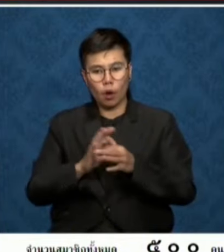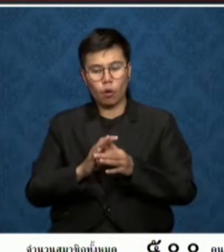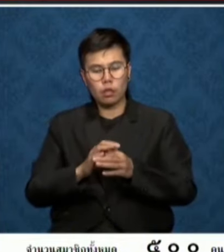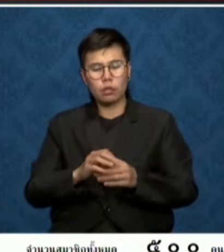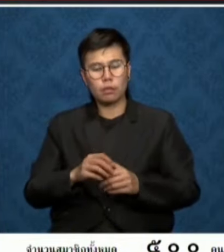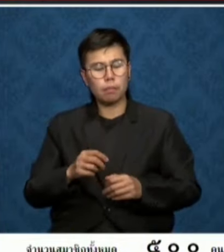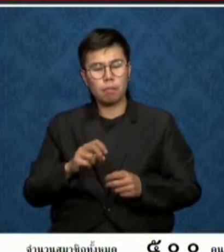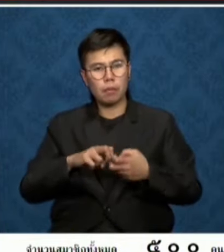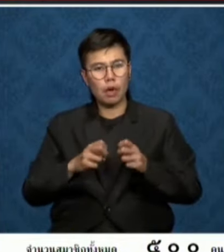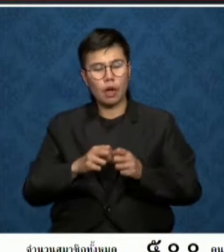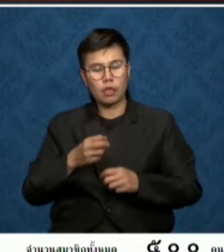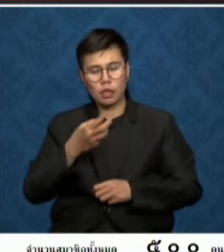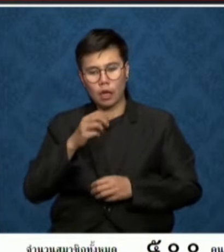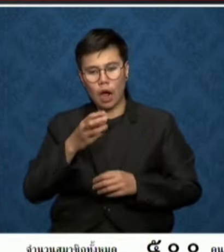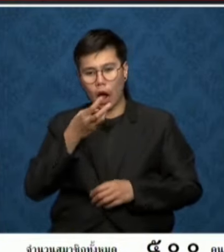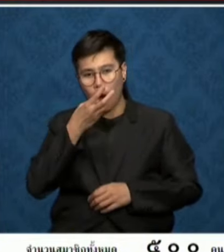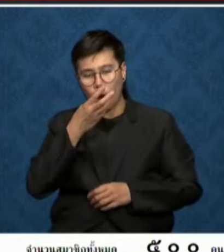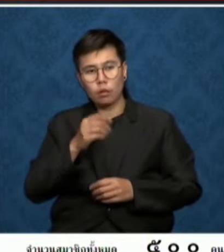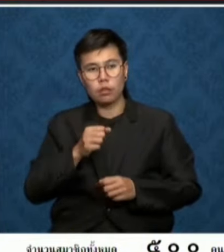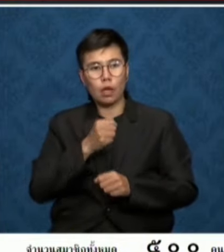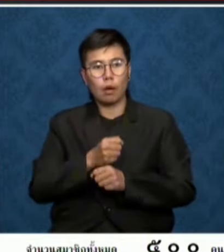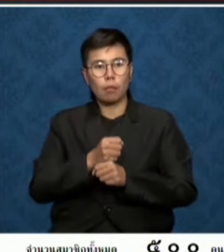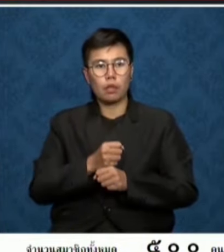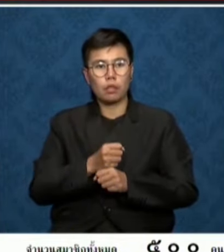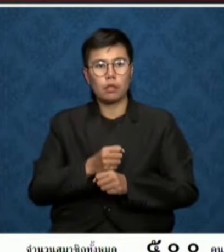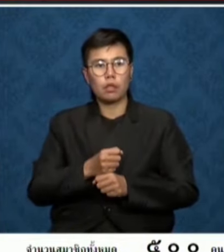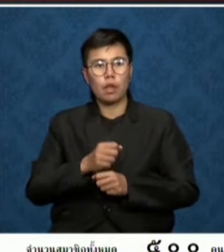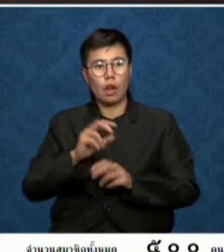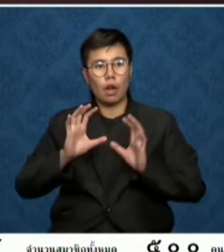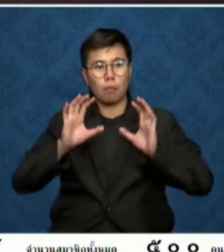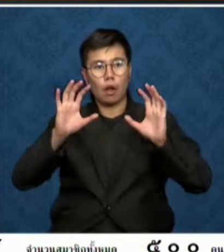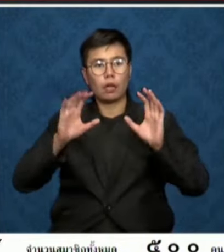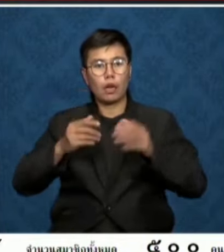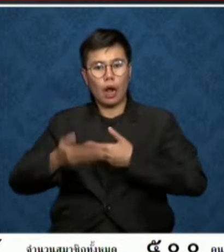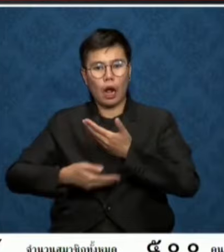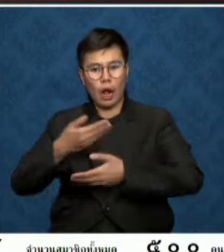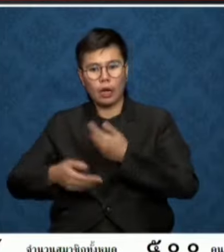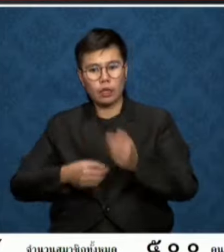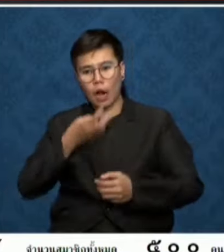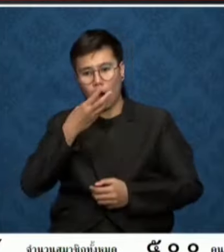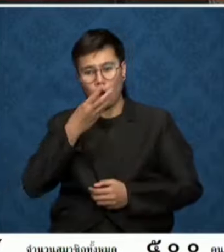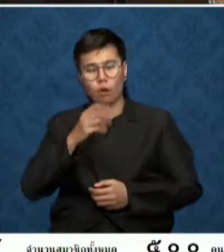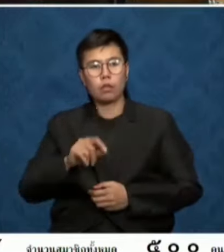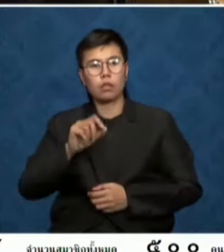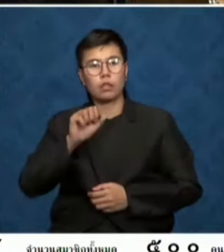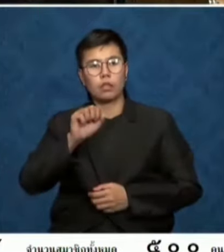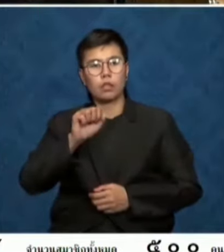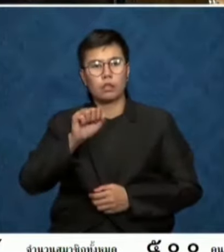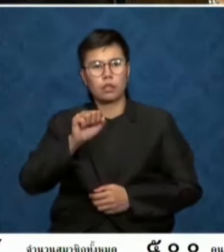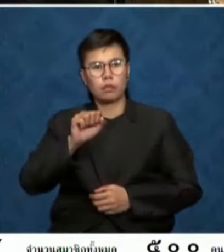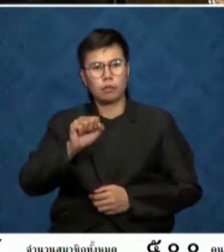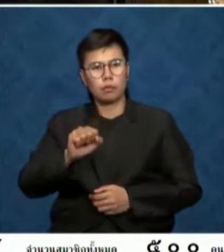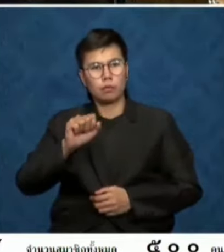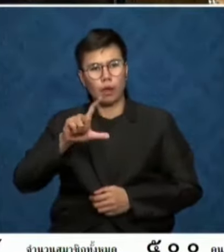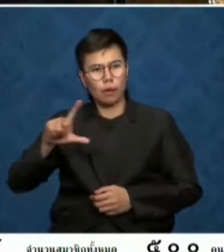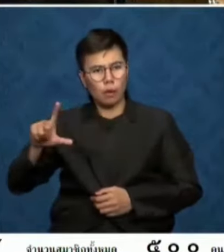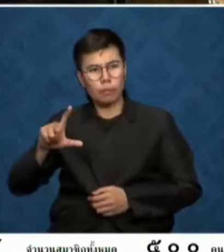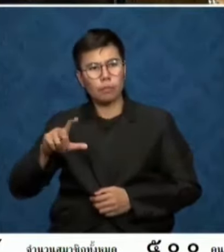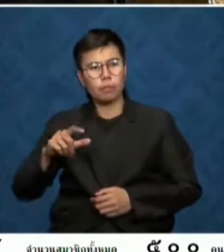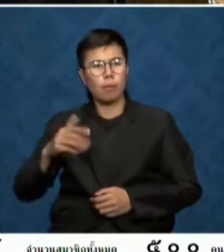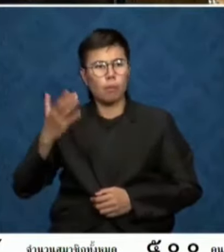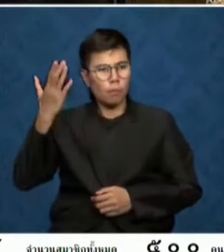ให้รัฐเนี่ยเสียหายอีกเป็นแสนล้านจากการขายข้าวนะครับซึ่งการขายข้าวเป็นวิธีที่ผิดแปลกและผิดปกติในประเทศไทยไม่เคย